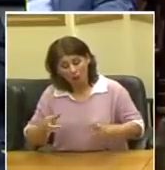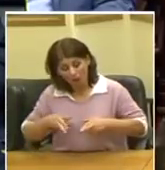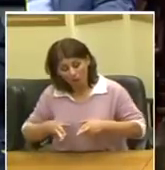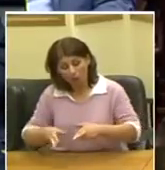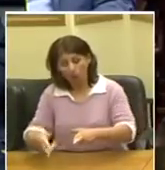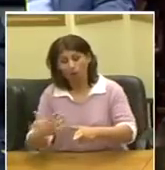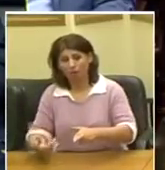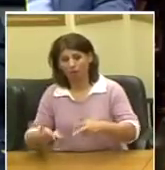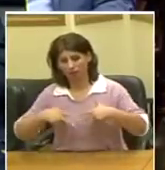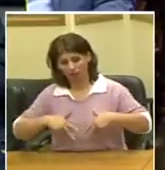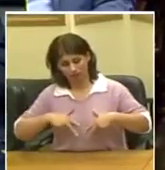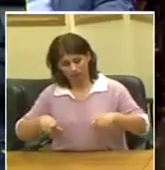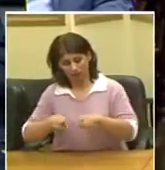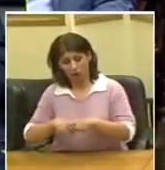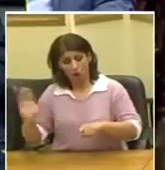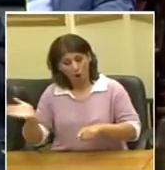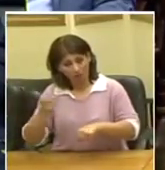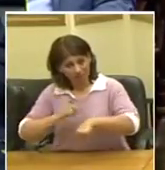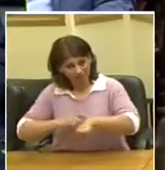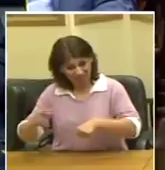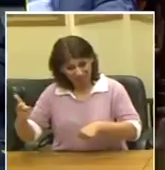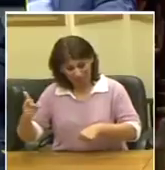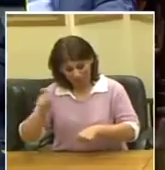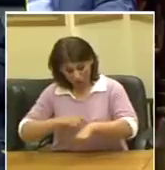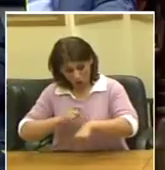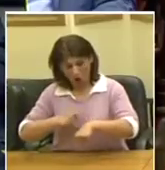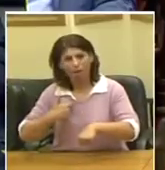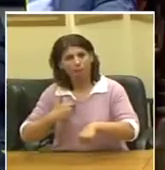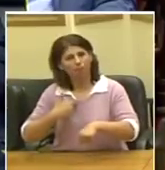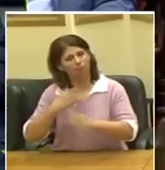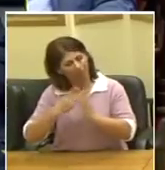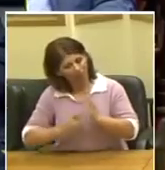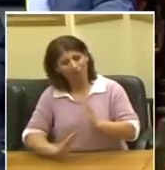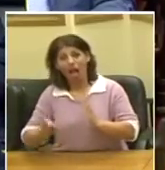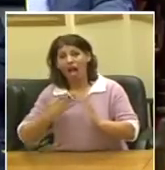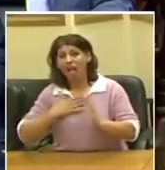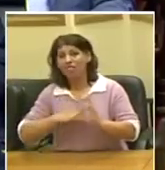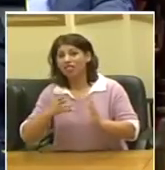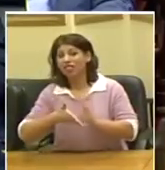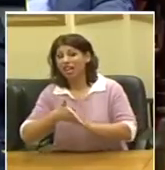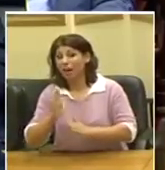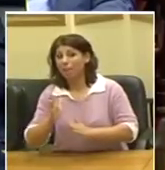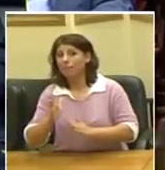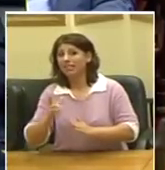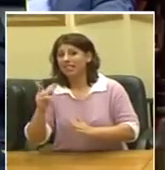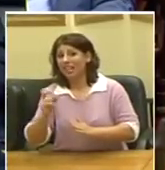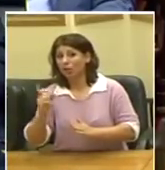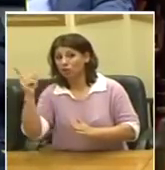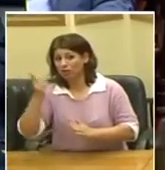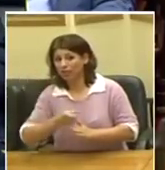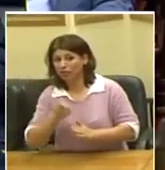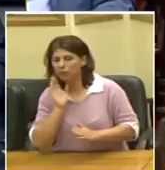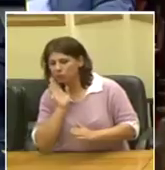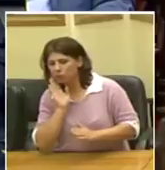κυβέρνηση αυτή. Και όταν θα έρθει η ώρα θα κρυθούμε. Και αν θέλαμε να πάρουμε 15 και 20% όπως μας τα ψιθυρίζετε